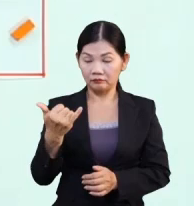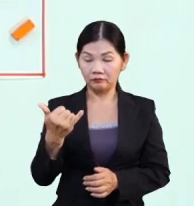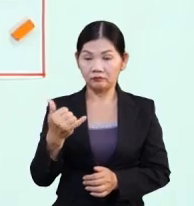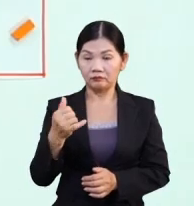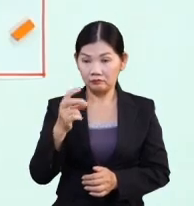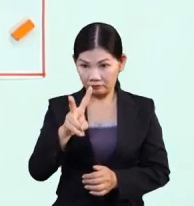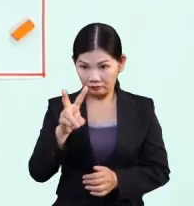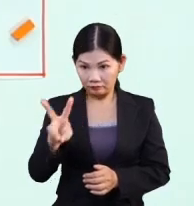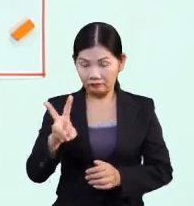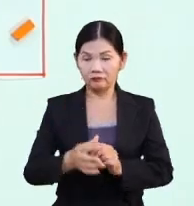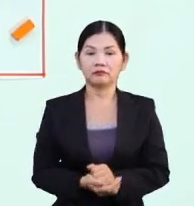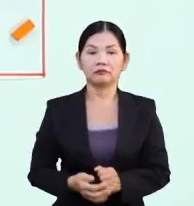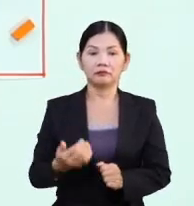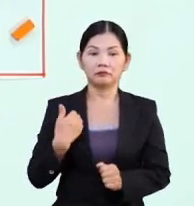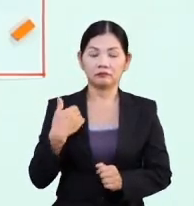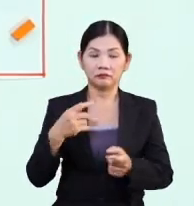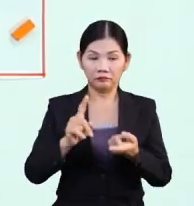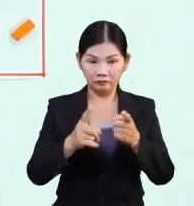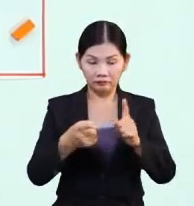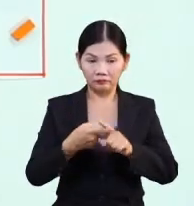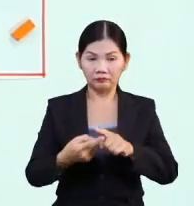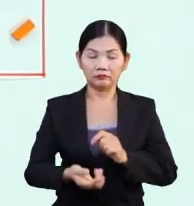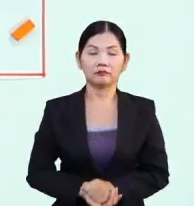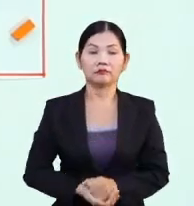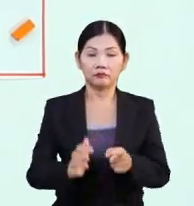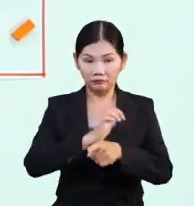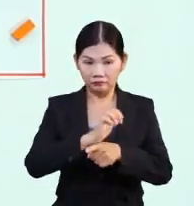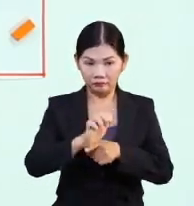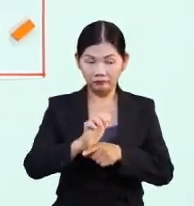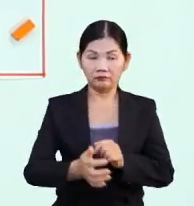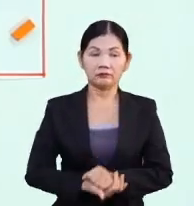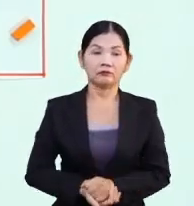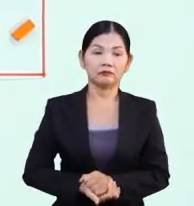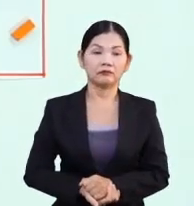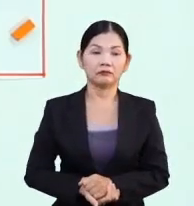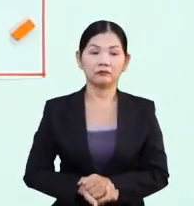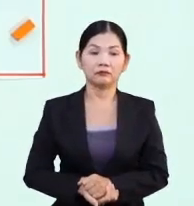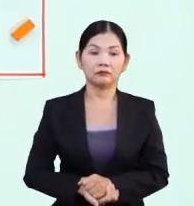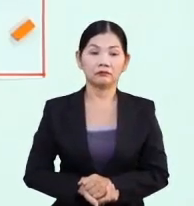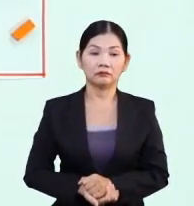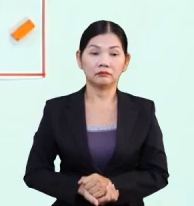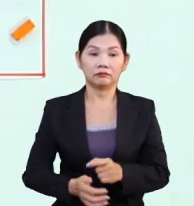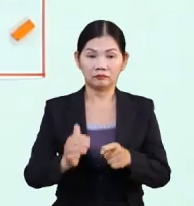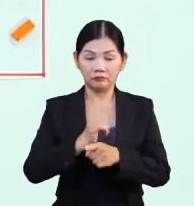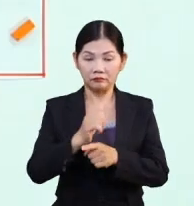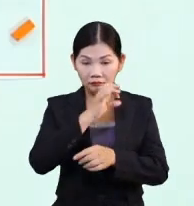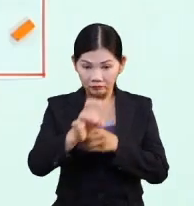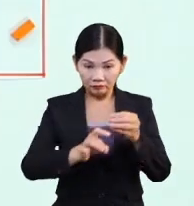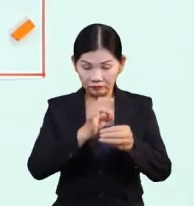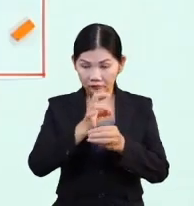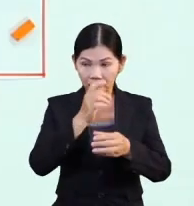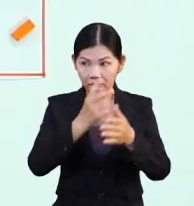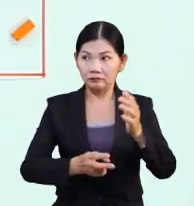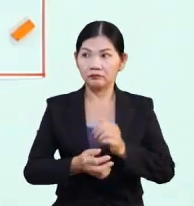7720ចាគឺមានរបស់លេខនេះចូលរួមនៅក្នុងចំណោទចាអញ្ចឹងតើចំណោទអ្នកគ្រូនិយាយអំពីអ្វីកូនណា